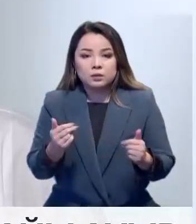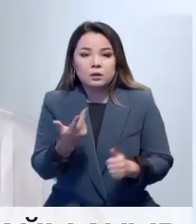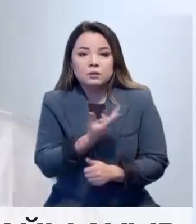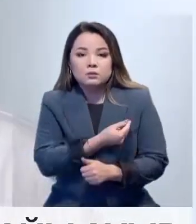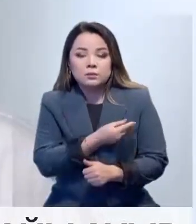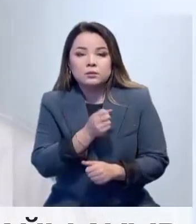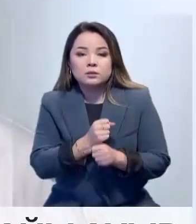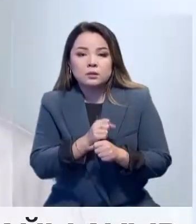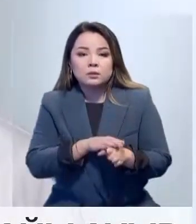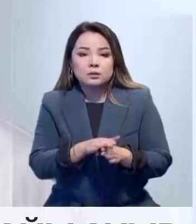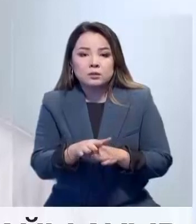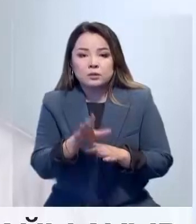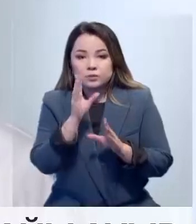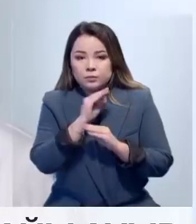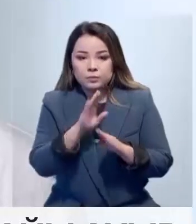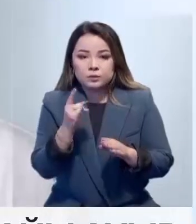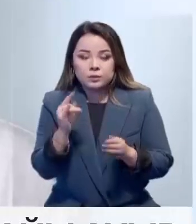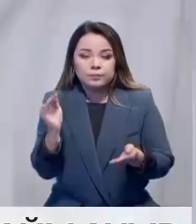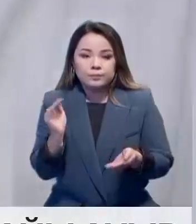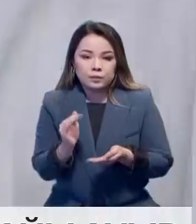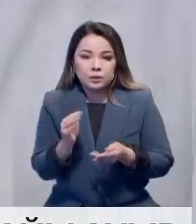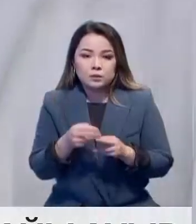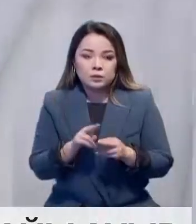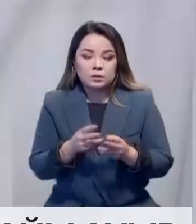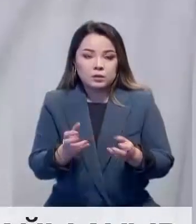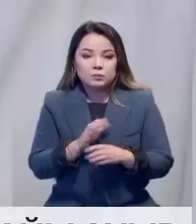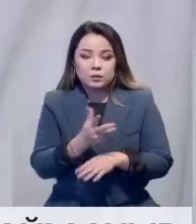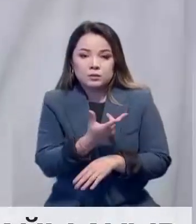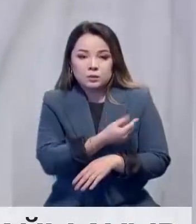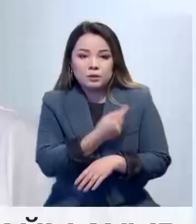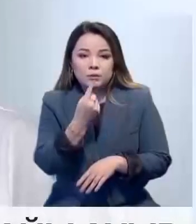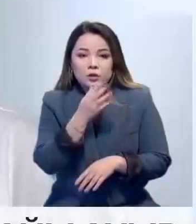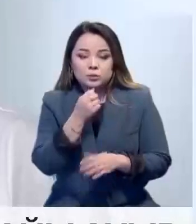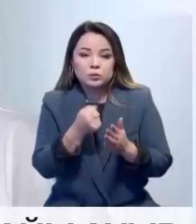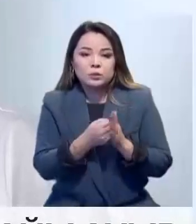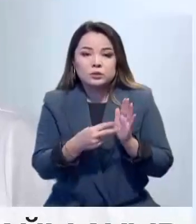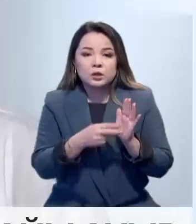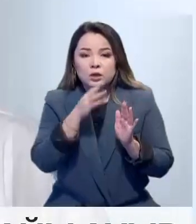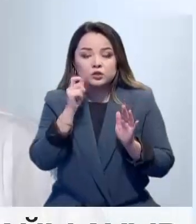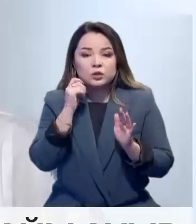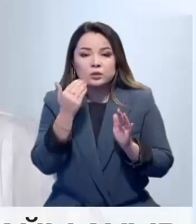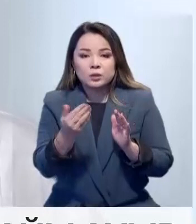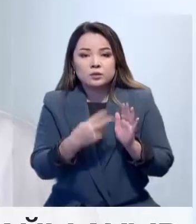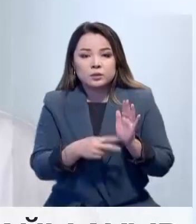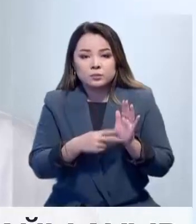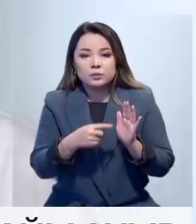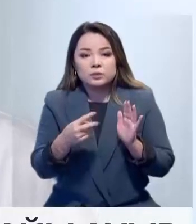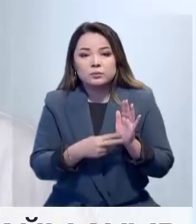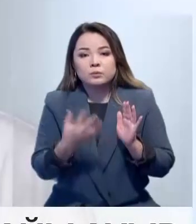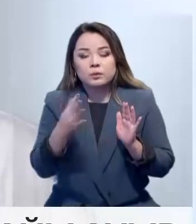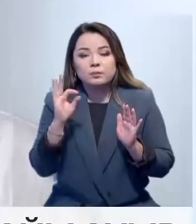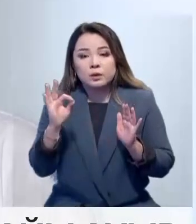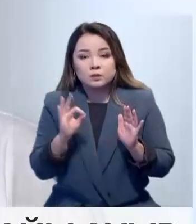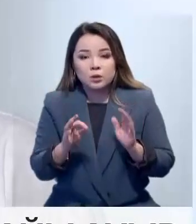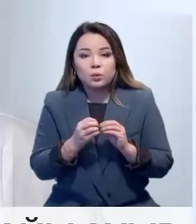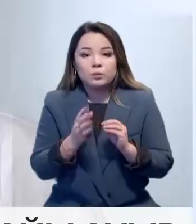вакцина жасына жетпегендер, календар бойынша алмағандар. Бір жас пен 7 жастың арасындағылар 70-75%,